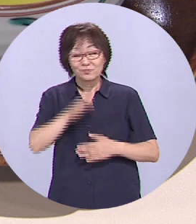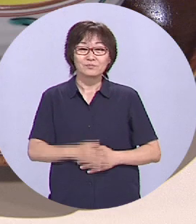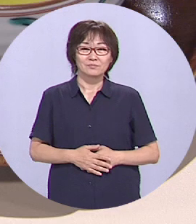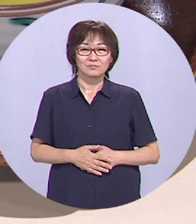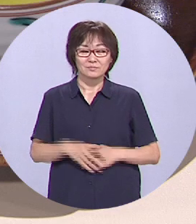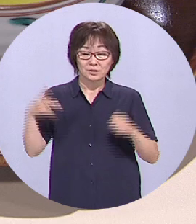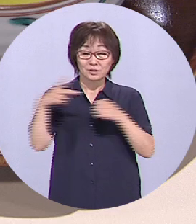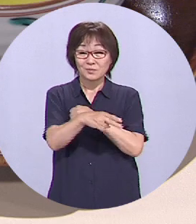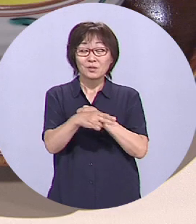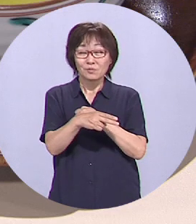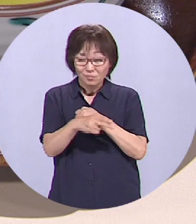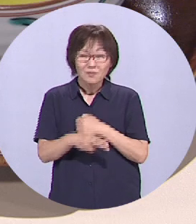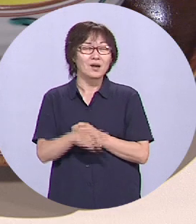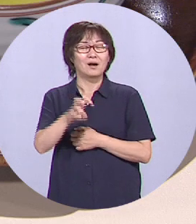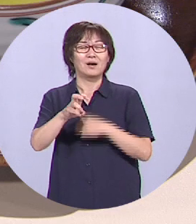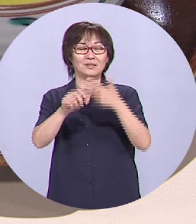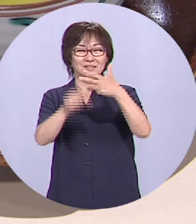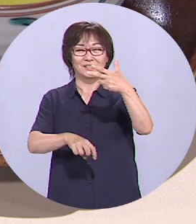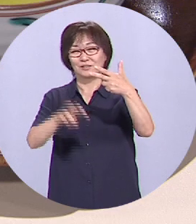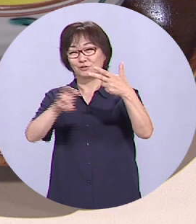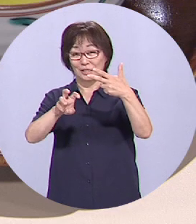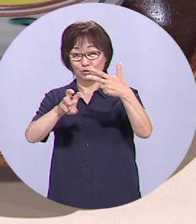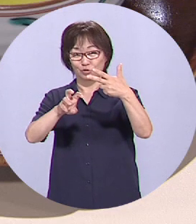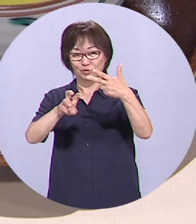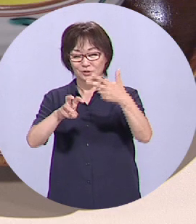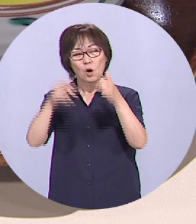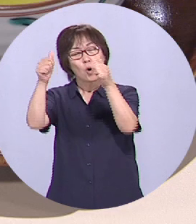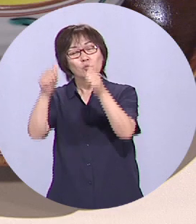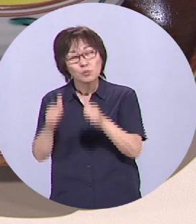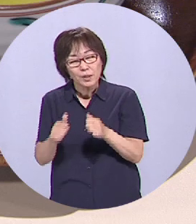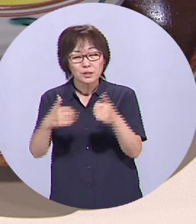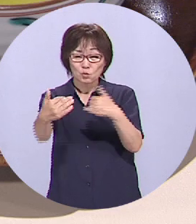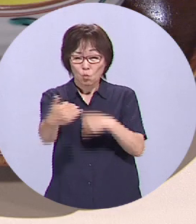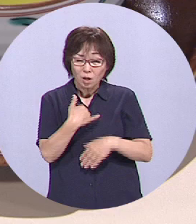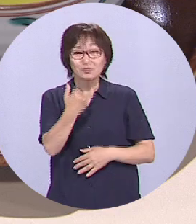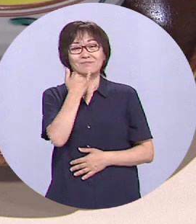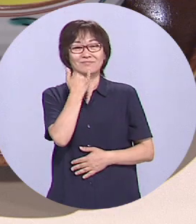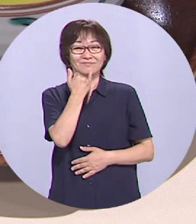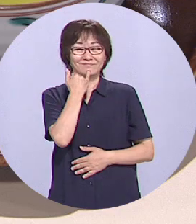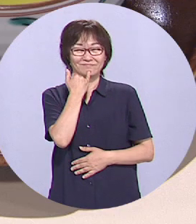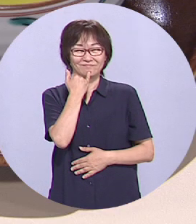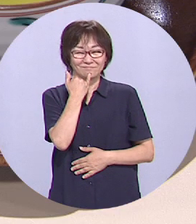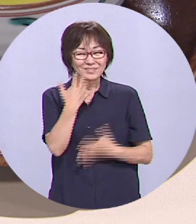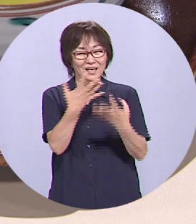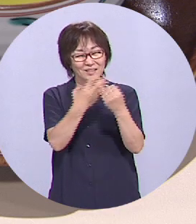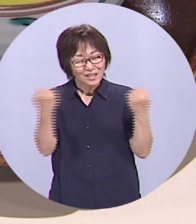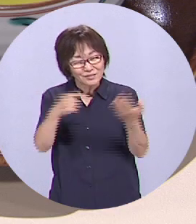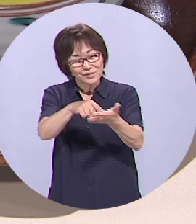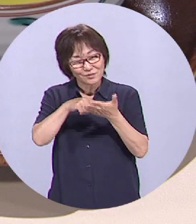め切りは30日火曜日です。ファックスまたは県のホームページからもご応募いただけます。たくさんのご応募お待ちしています。